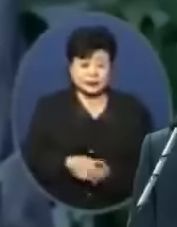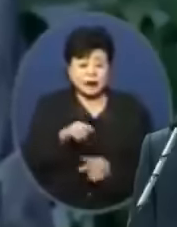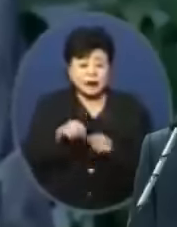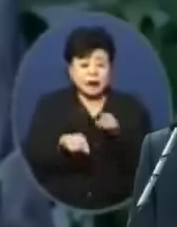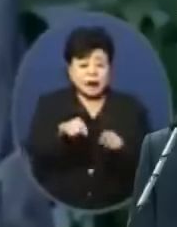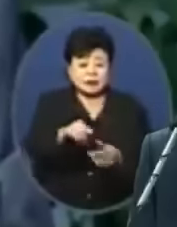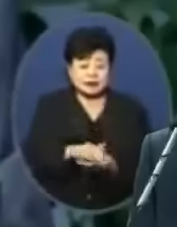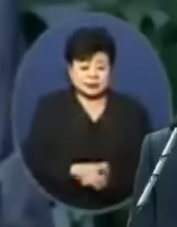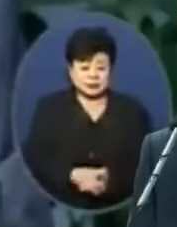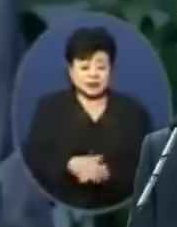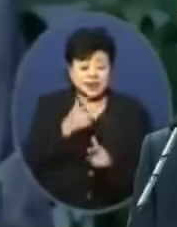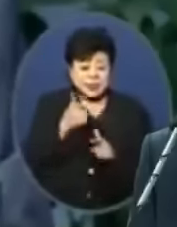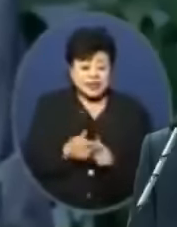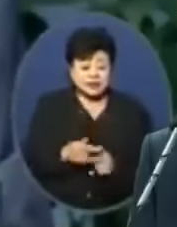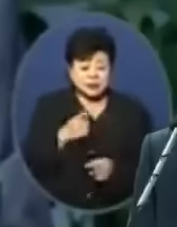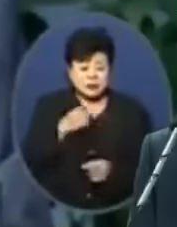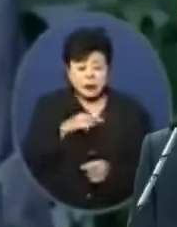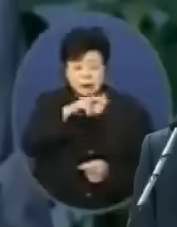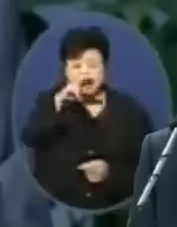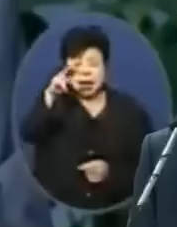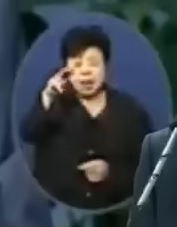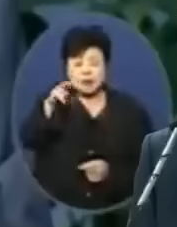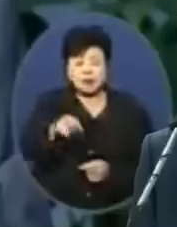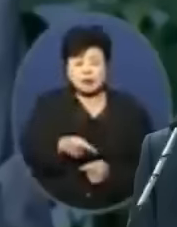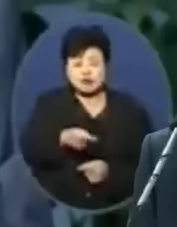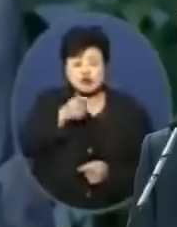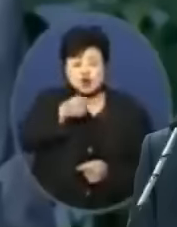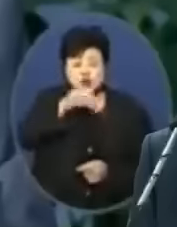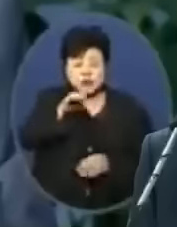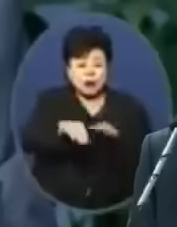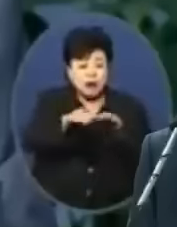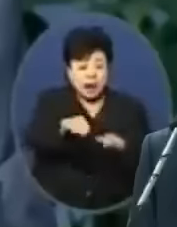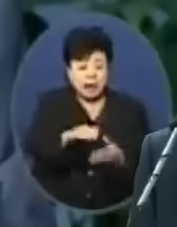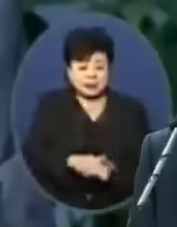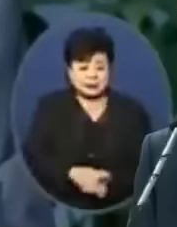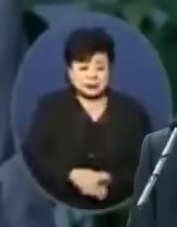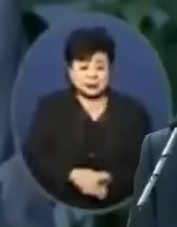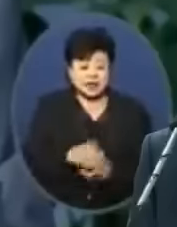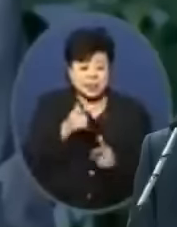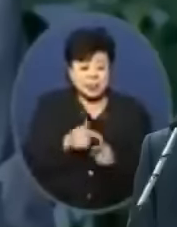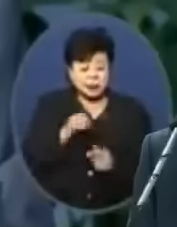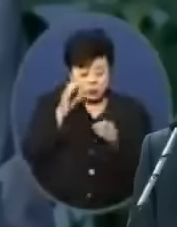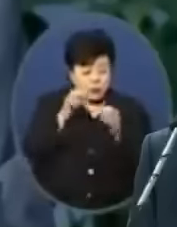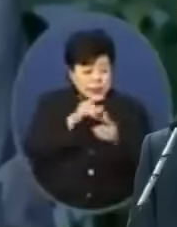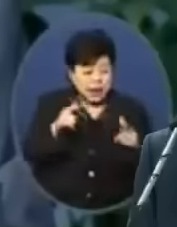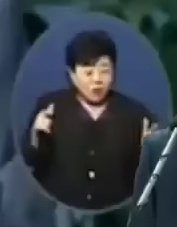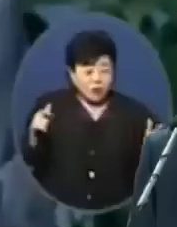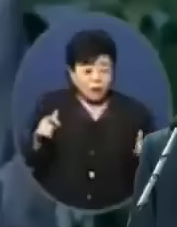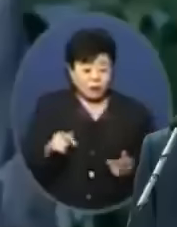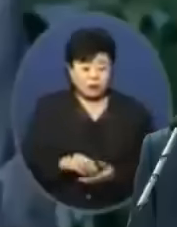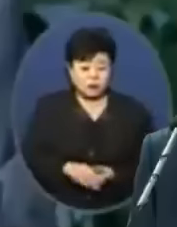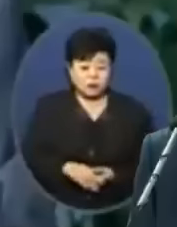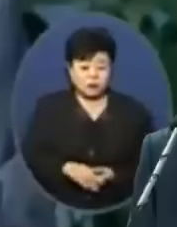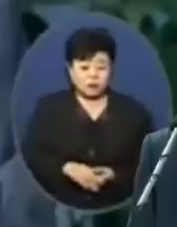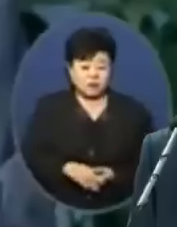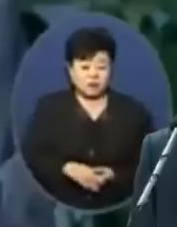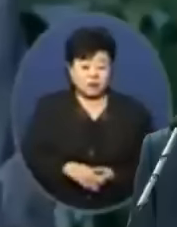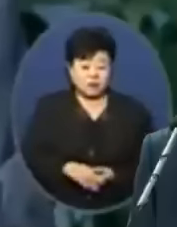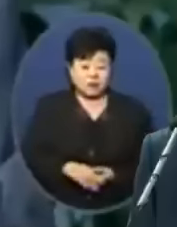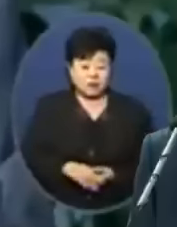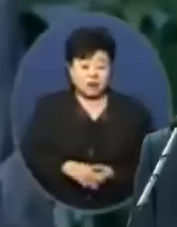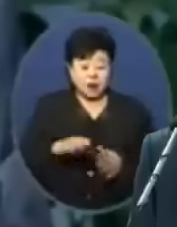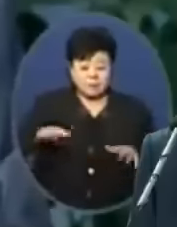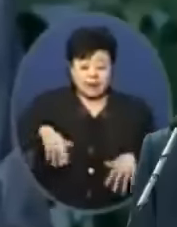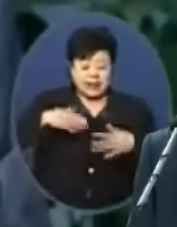걸어가는 것은 예수님만 바라보았을 때 물 위로 걸어갔으나 예수를 바라보지 아니하고